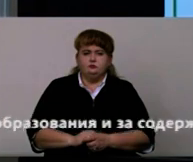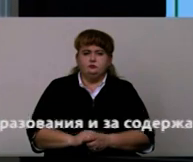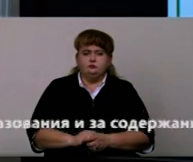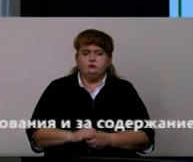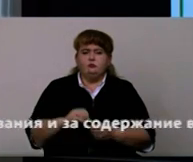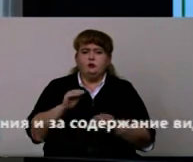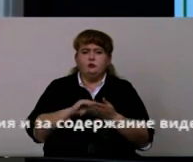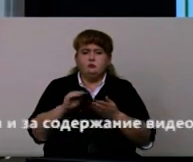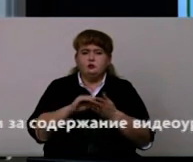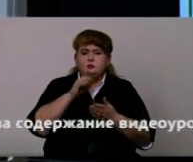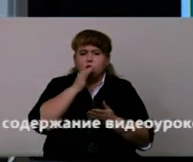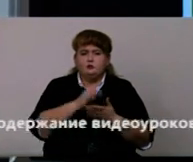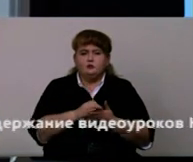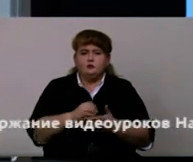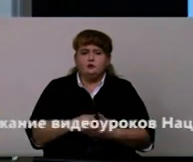Значит, запишем ответ.